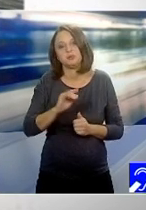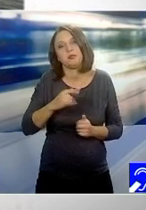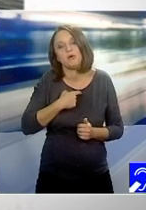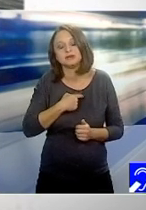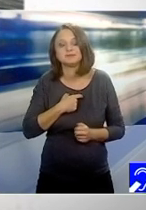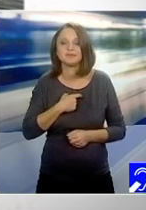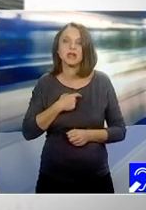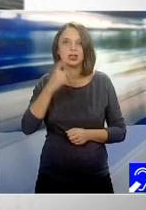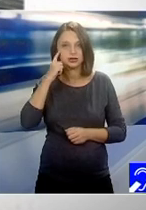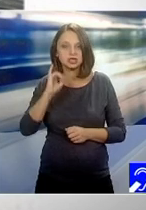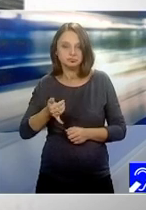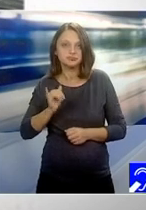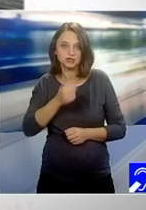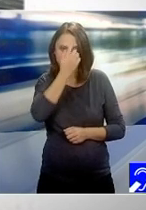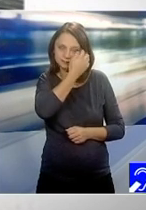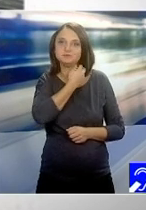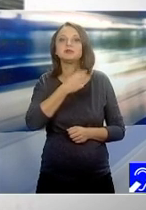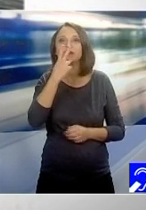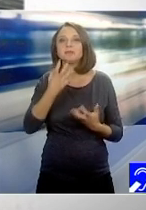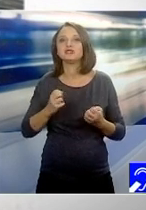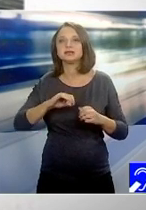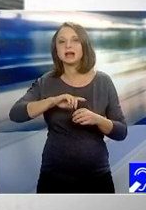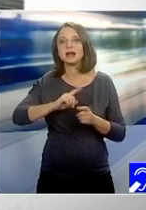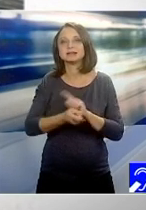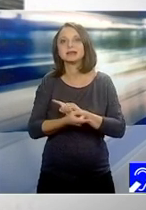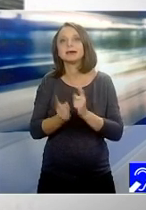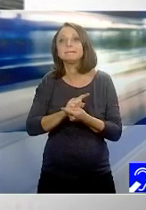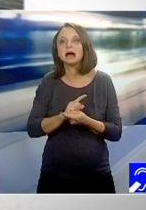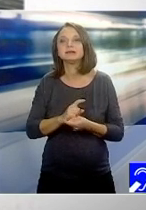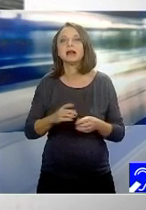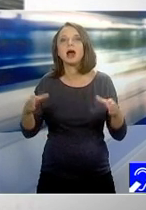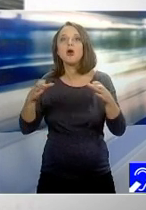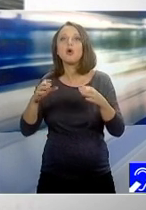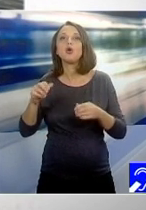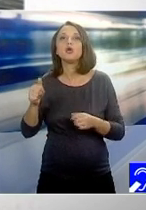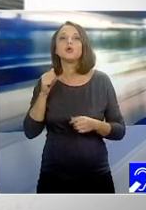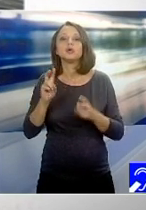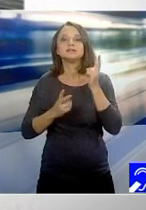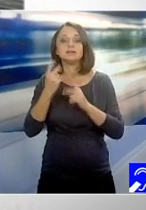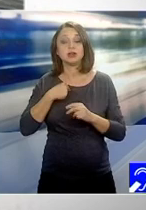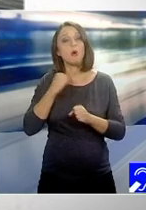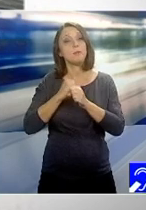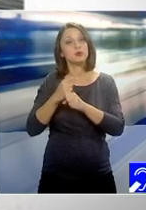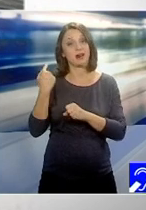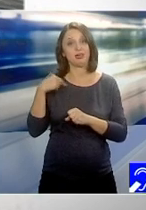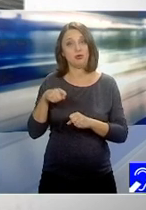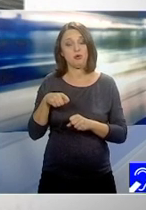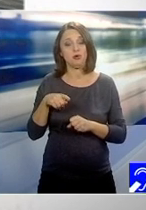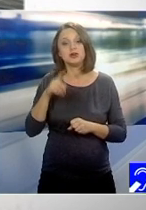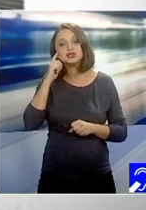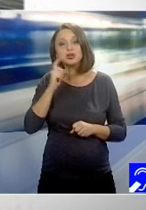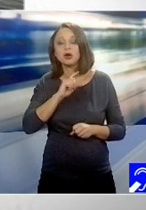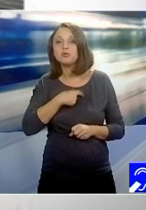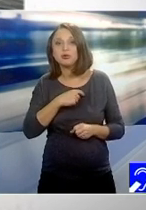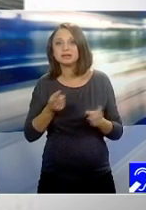Nu, ați văzut că... ce s-a schimbat în Codul Silvic și ce nu s-a schimbat, deși trebuia schimbat. Nu, eu am lucrat la Codul Silvic și știu, la Codul Silvic nu se putea schimba mai mult